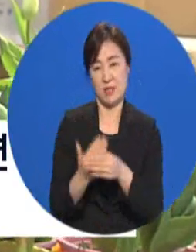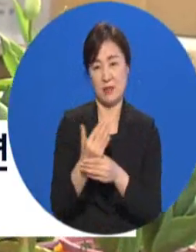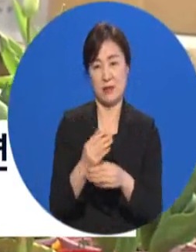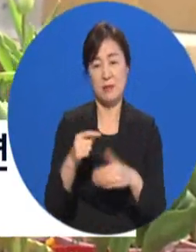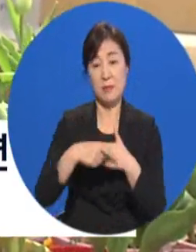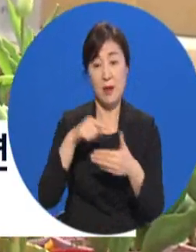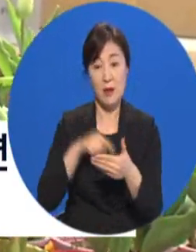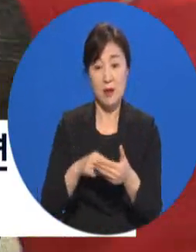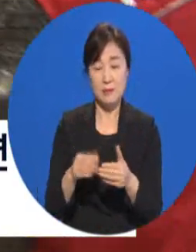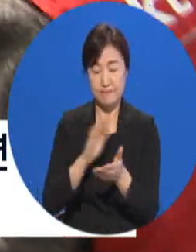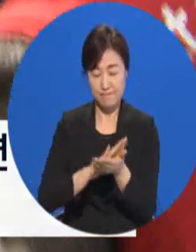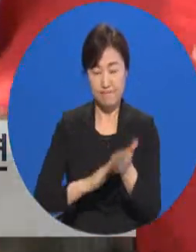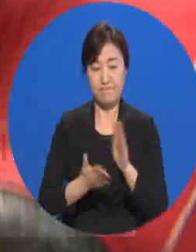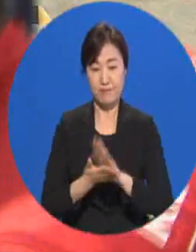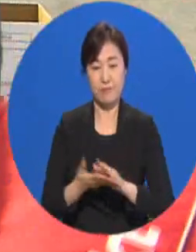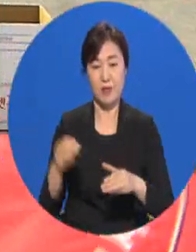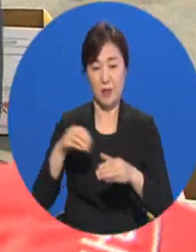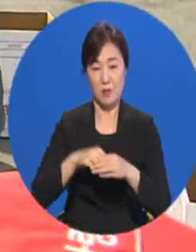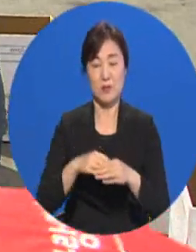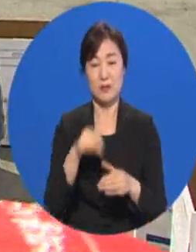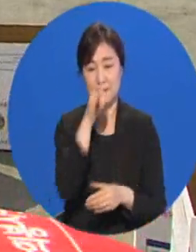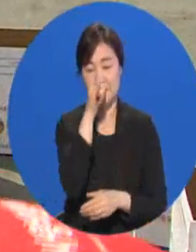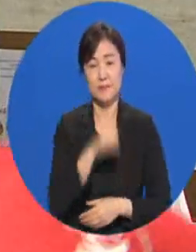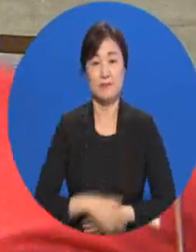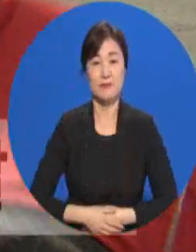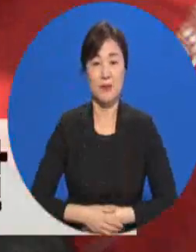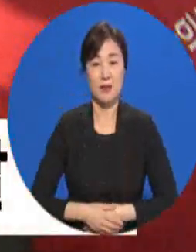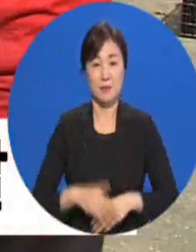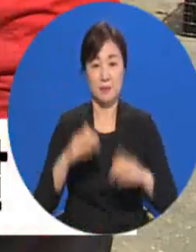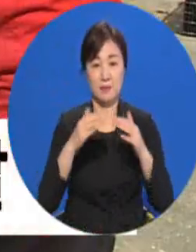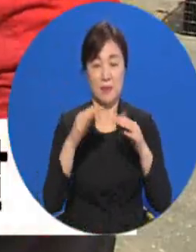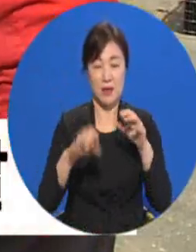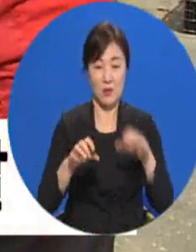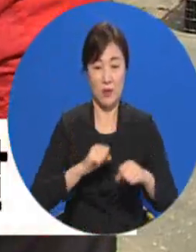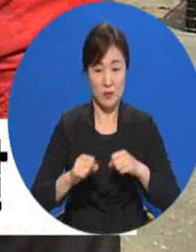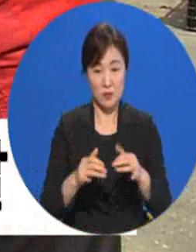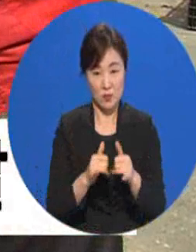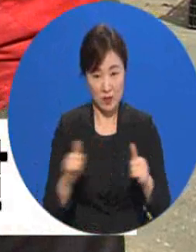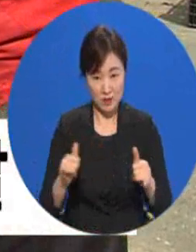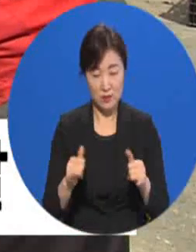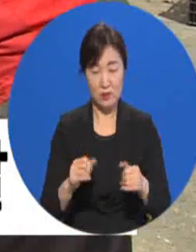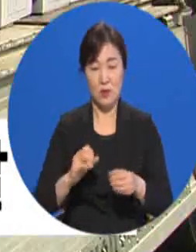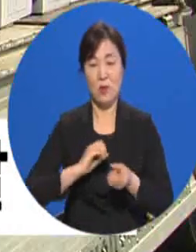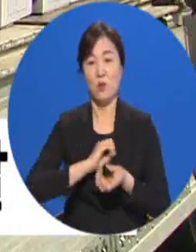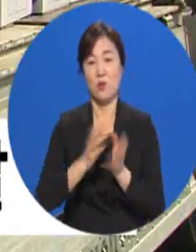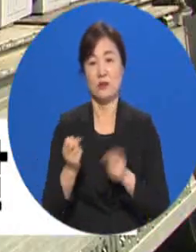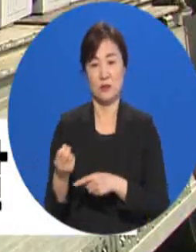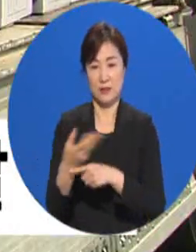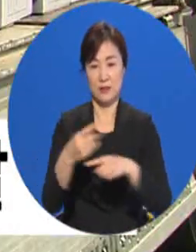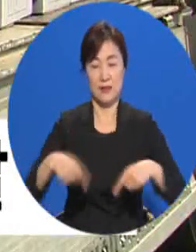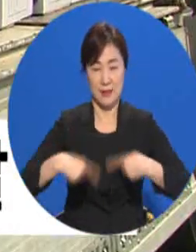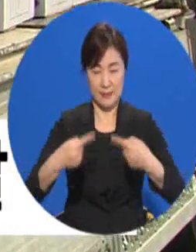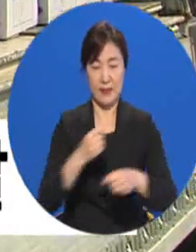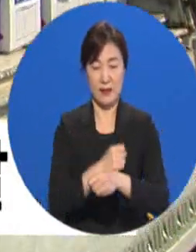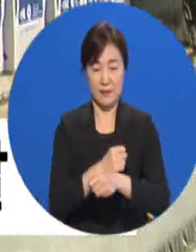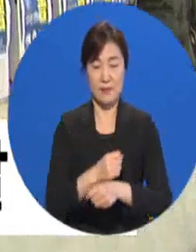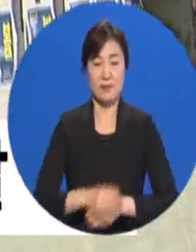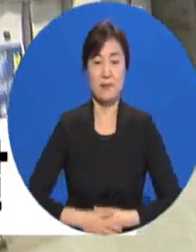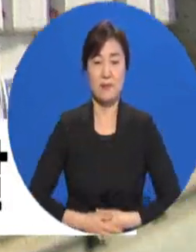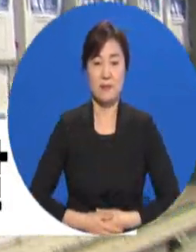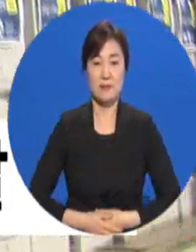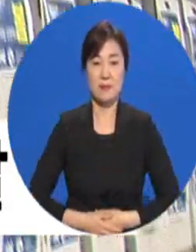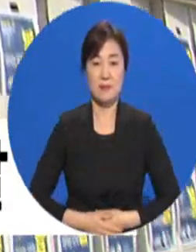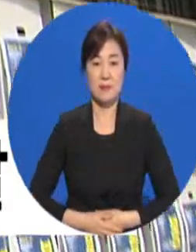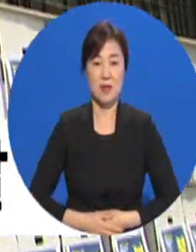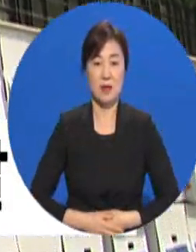정성껏 포장을 하고 있습니다. 전남 마을 활동가들도 희망 봄꽃 전달에 함께했습니다. 신안 튤립